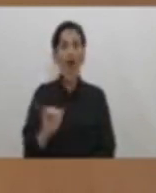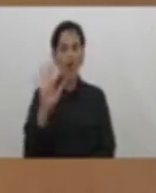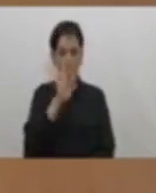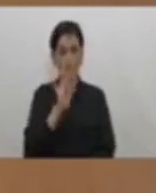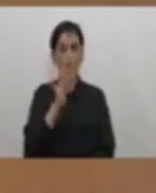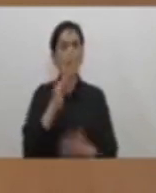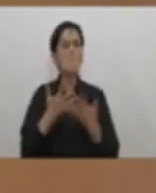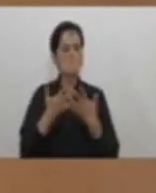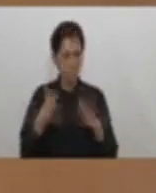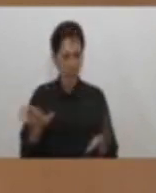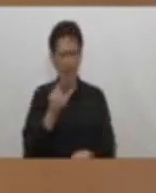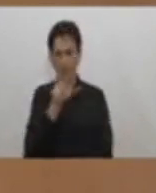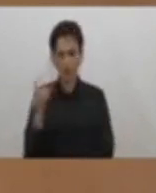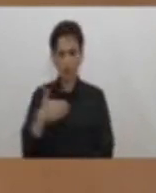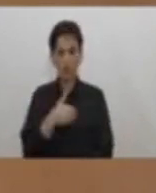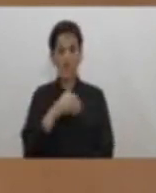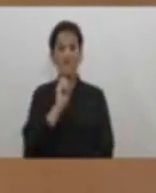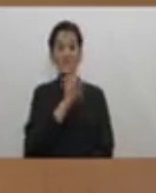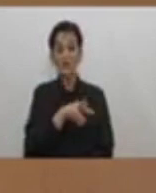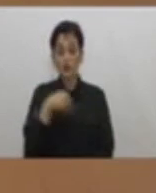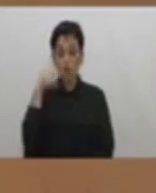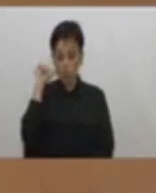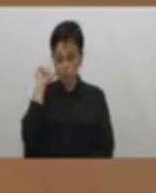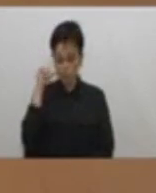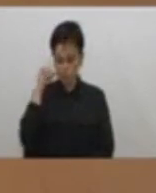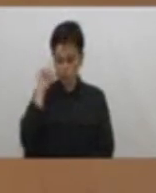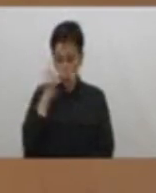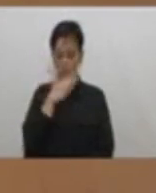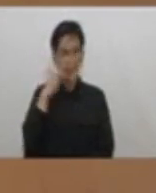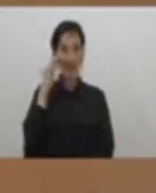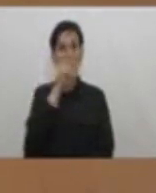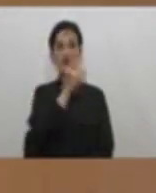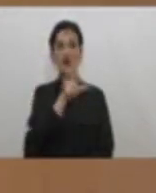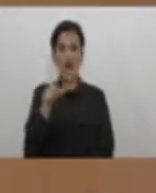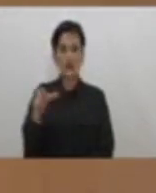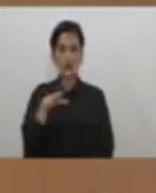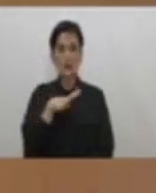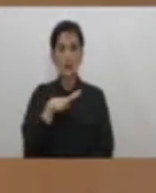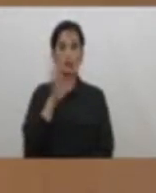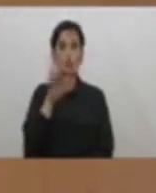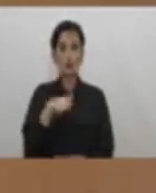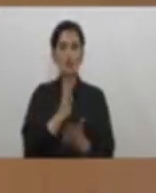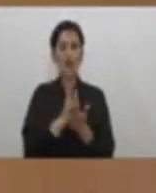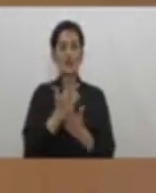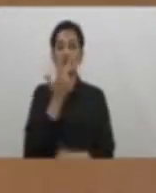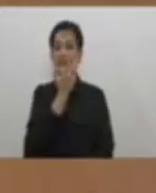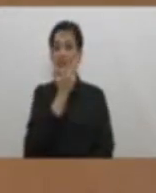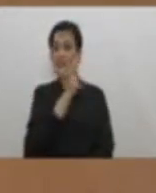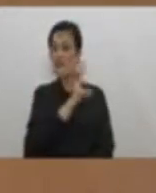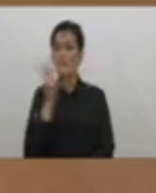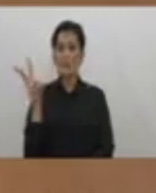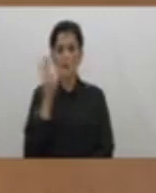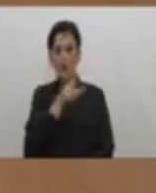მეც თუნდაც ვიდრე გუშინ იყო გამოსული, გუშინ ბევრი ადამიანი იყო გამოსული რუსთაველზე, თუმცა არის 3 მილიონი ადამიანი და